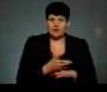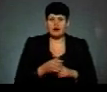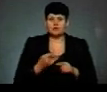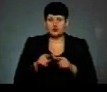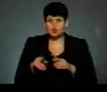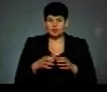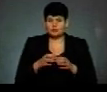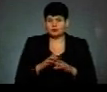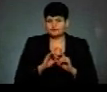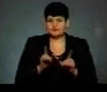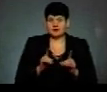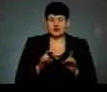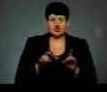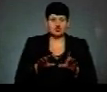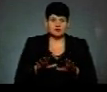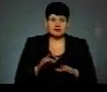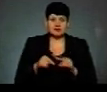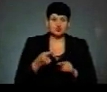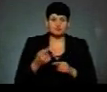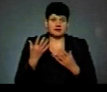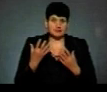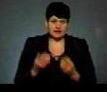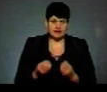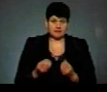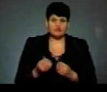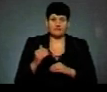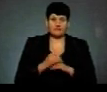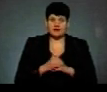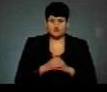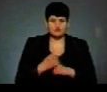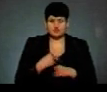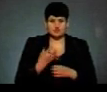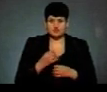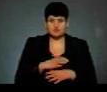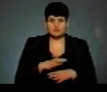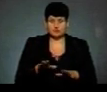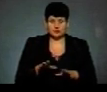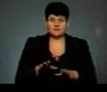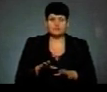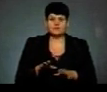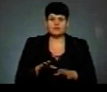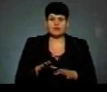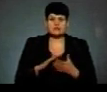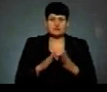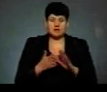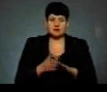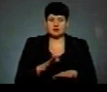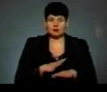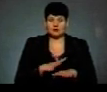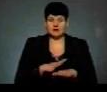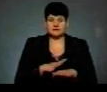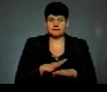дуже особливе рішення, там таке екстраординарне, на наступний день вже, тому що ще ввечері ми його не мали, як і раніше не мали, тому що ситуація була